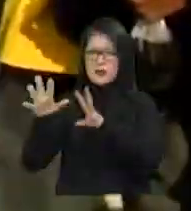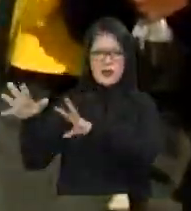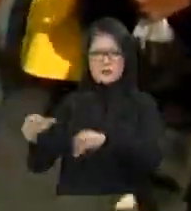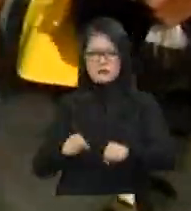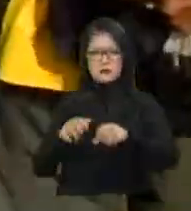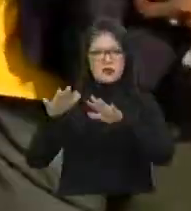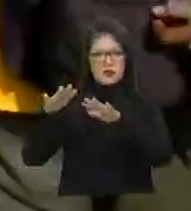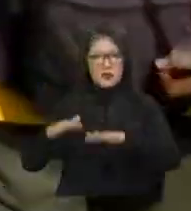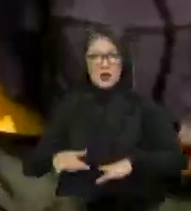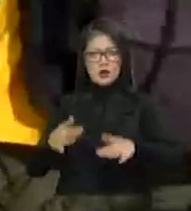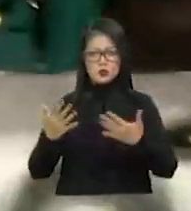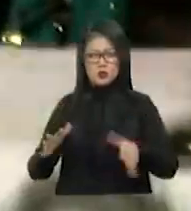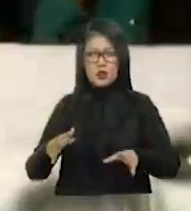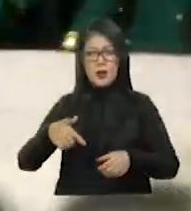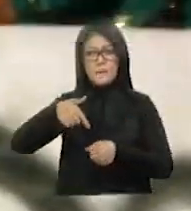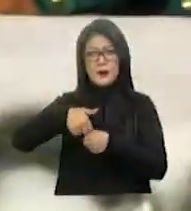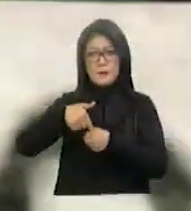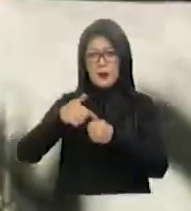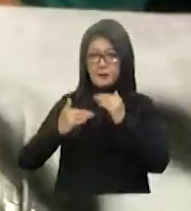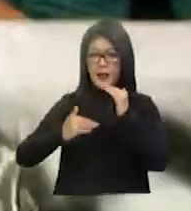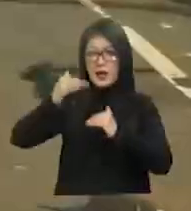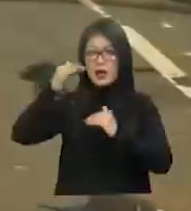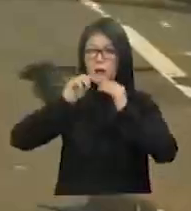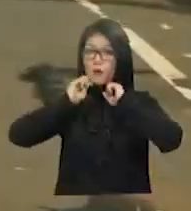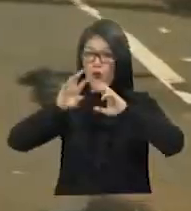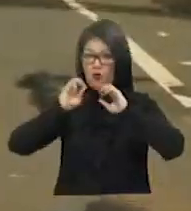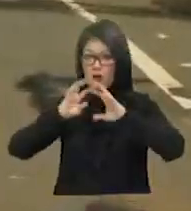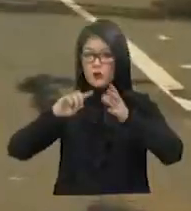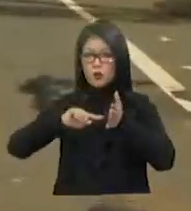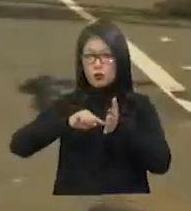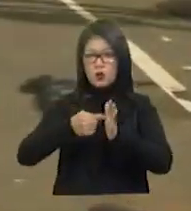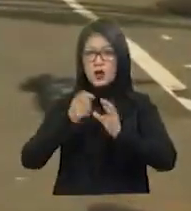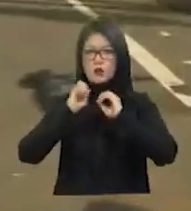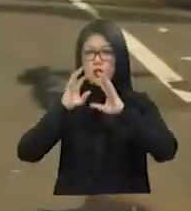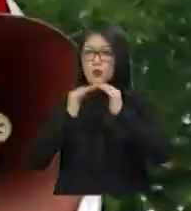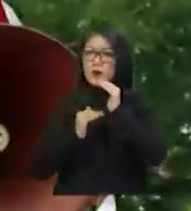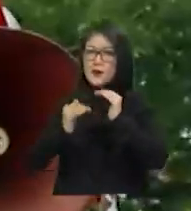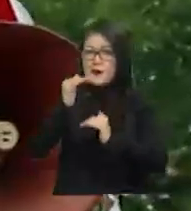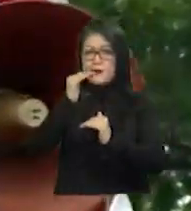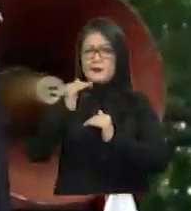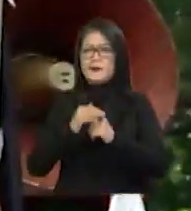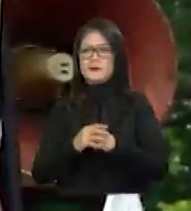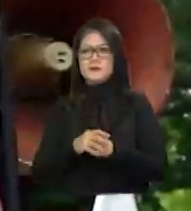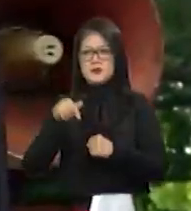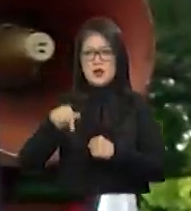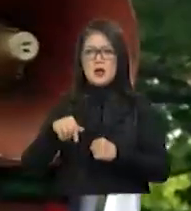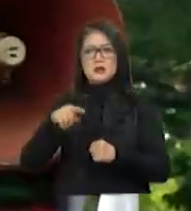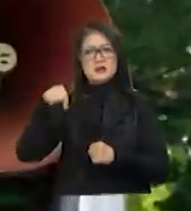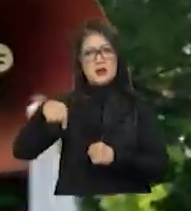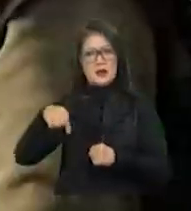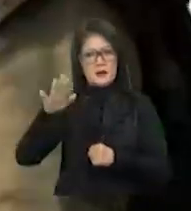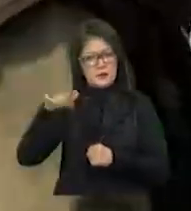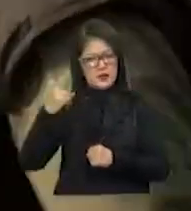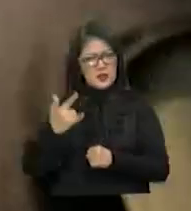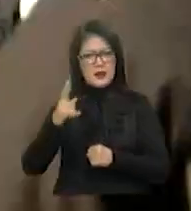kenaikan harga BBM menuai gelombang protes massa sejak BBM diumumkan naik setiap hari massa berunjukrasa di kawasan patung kuda